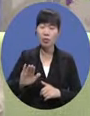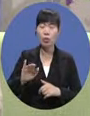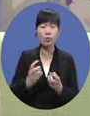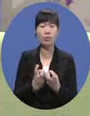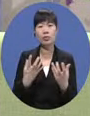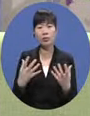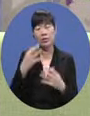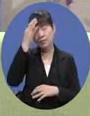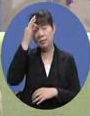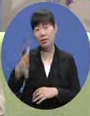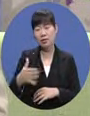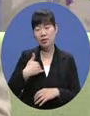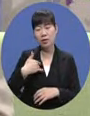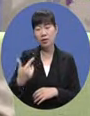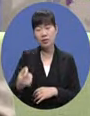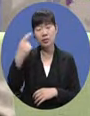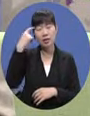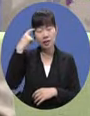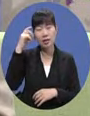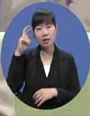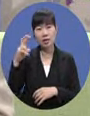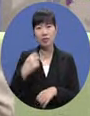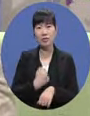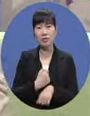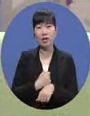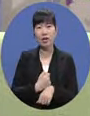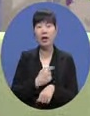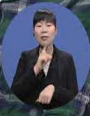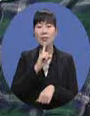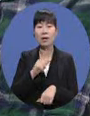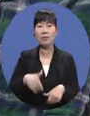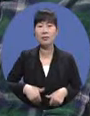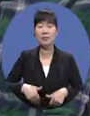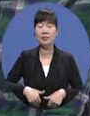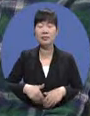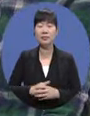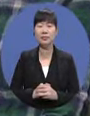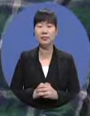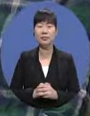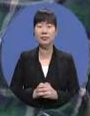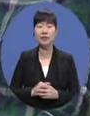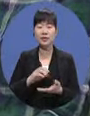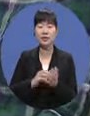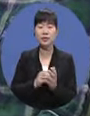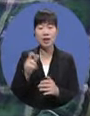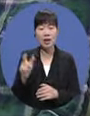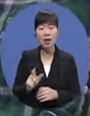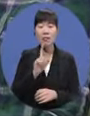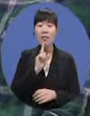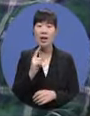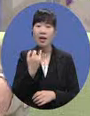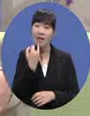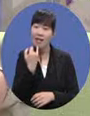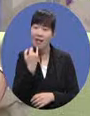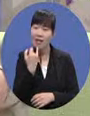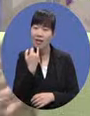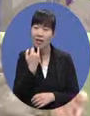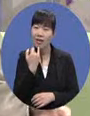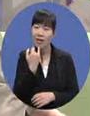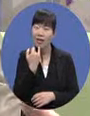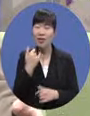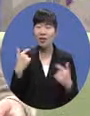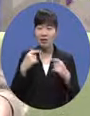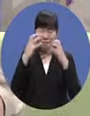어쩔 수 없어. 미안해. 나는 그렇게 생각할 거야. 이렇게 얘기를 하셔야 해요. 애들한테 그 정도로 네. 세게 얘기해도 되나요, 네. 선생님? 근데 뭐, 물론 뭐